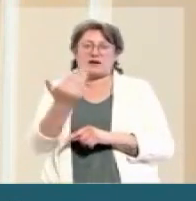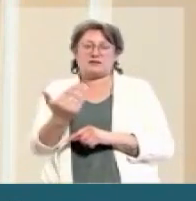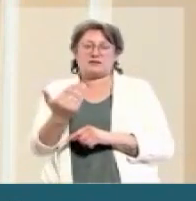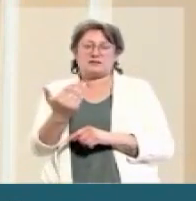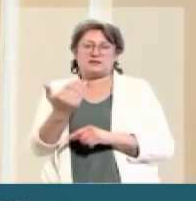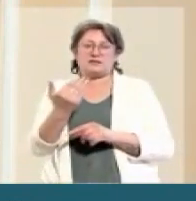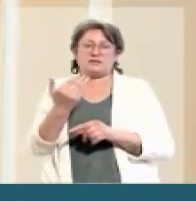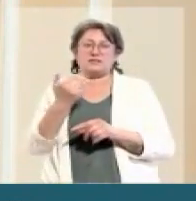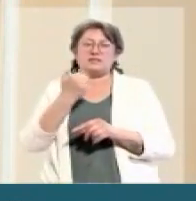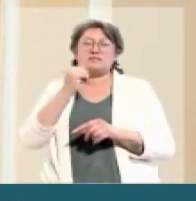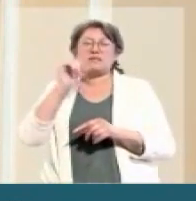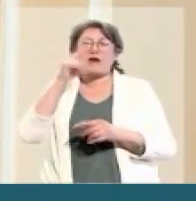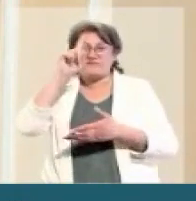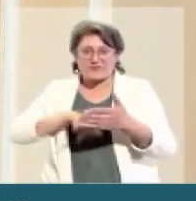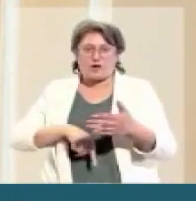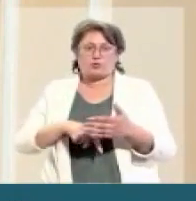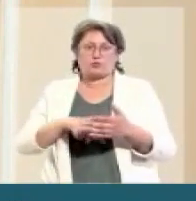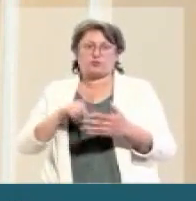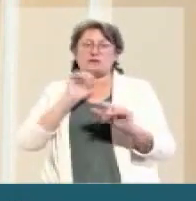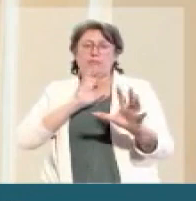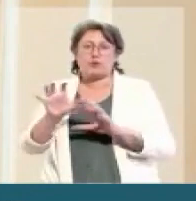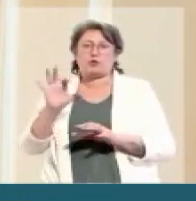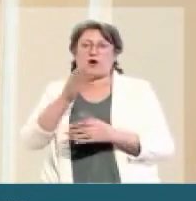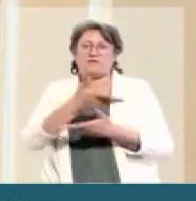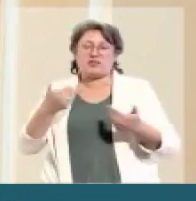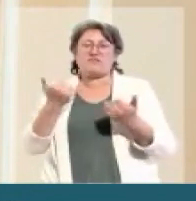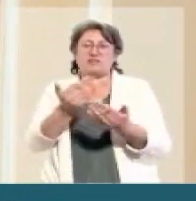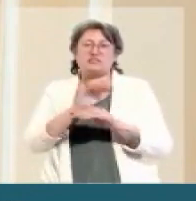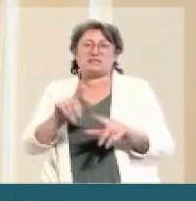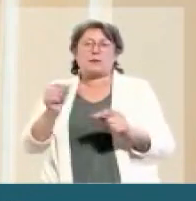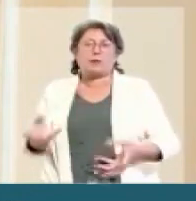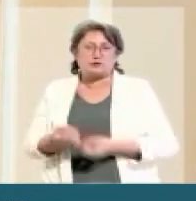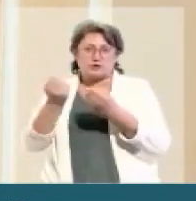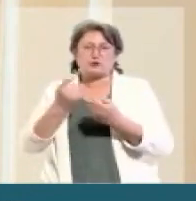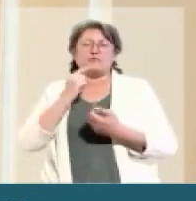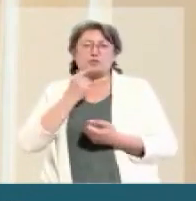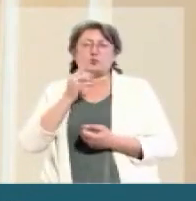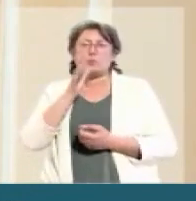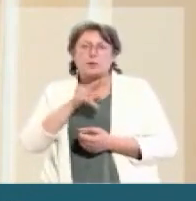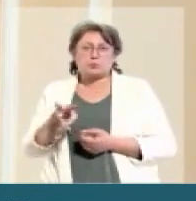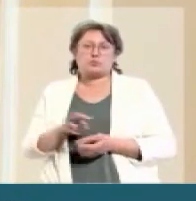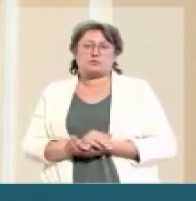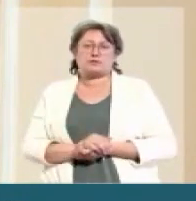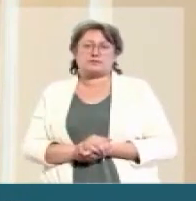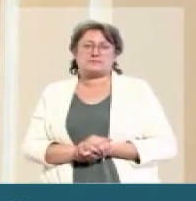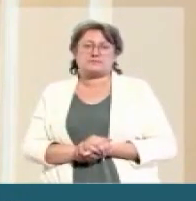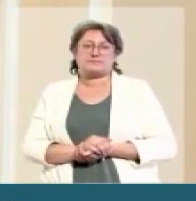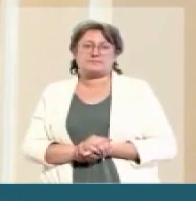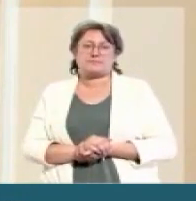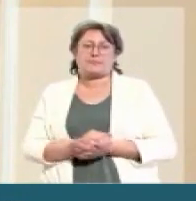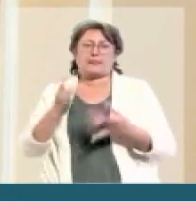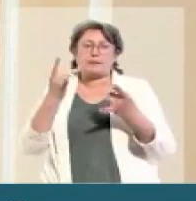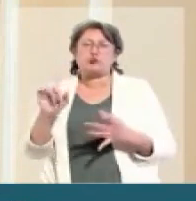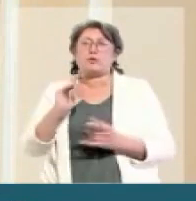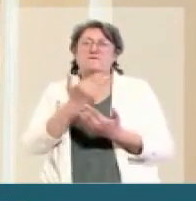за бесконечную веру, за заботу за наших детей, за поддержку в трудные минуты. Не просто,